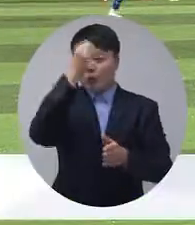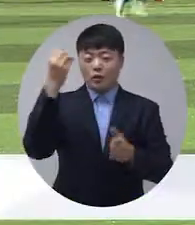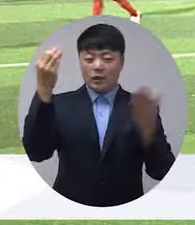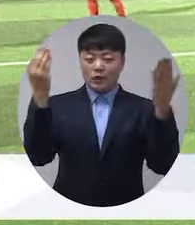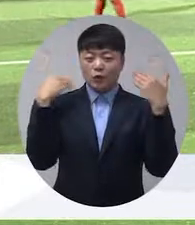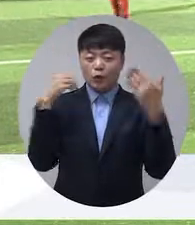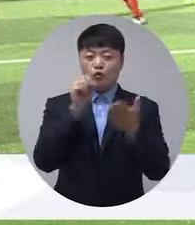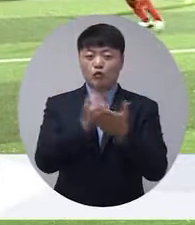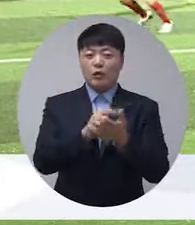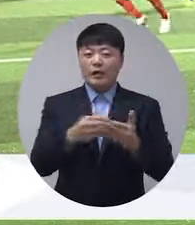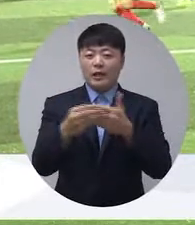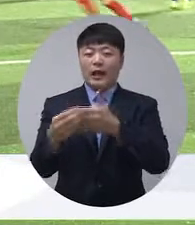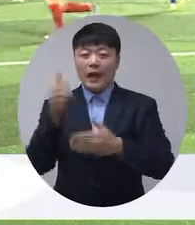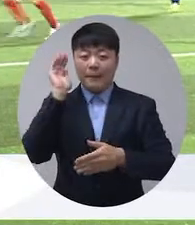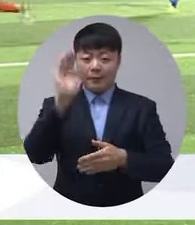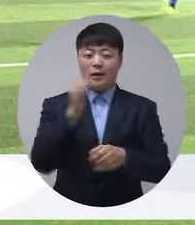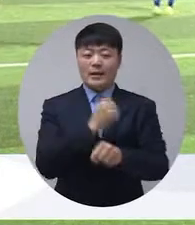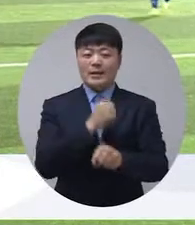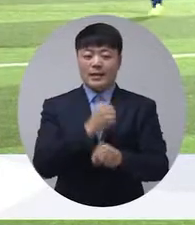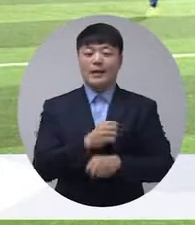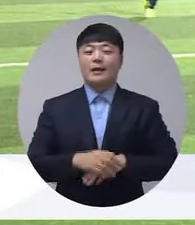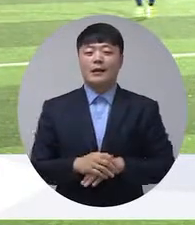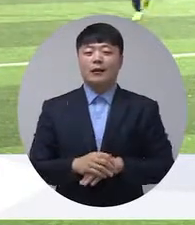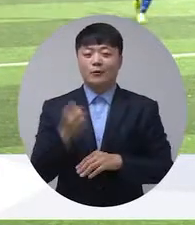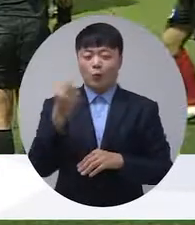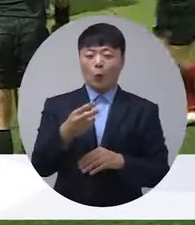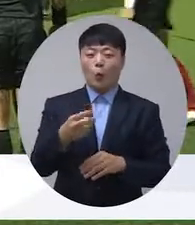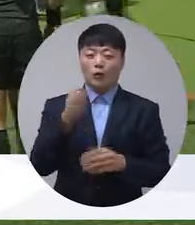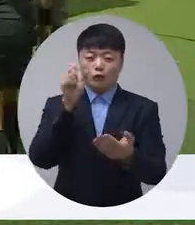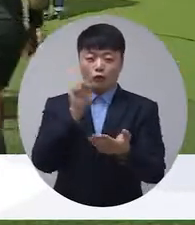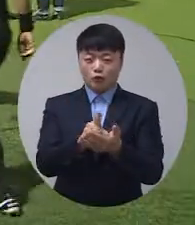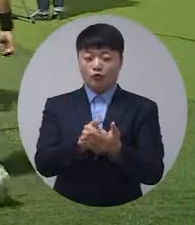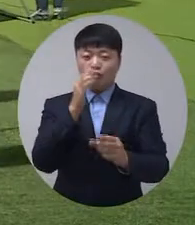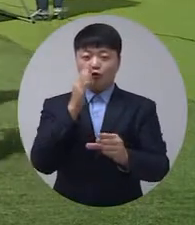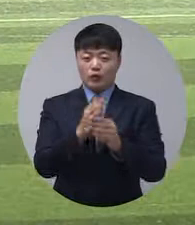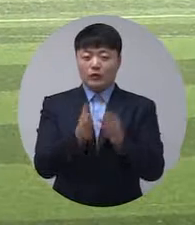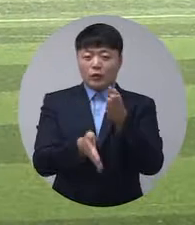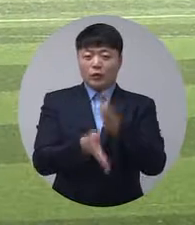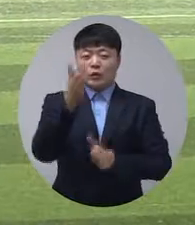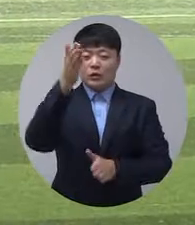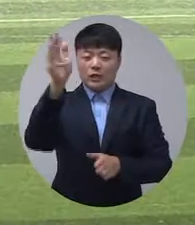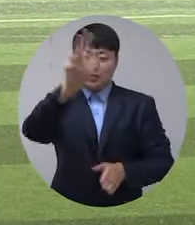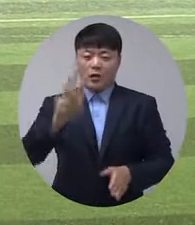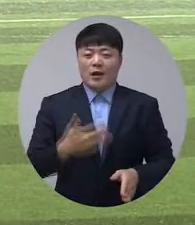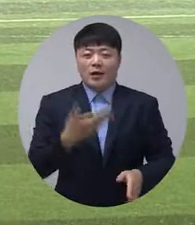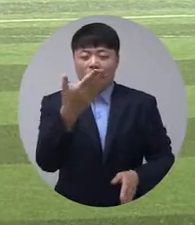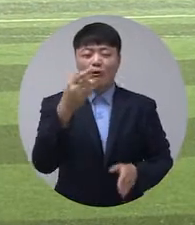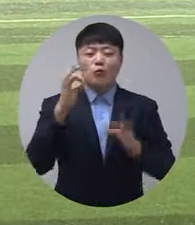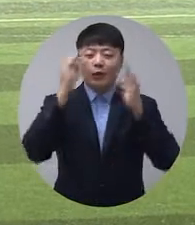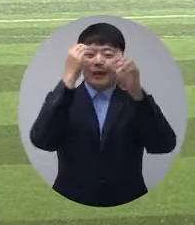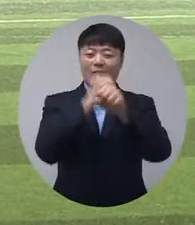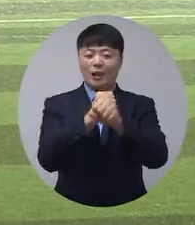기여할 수 있도록 합천군 이 앞장서겠다 며 축구 매카 도시 합천 을 전국에 널리 홍보할 수 있도록 노력하겠다 고